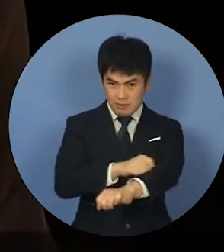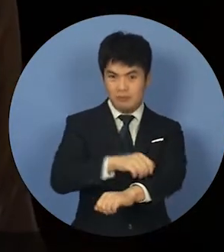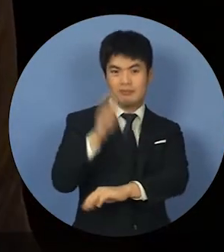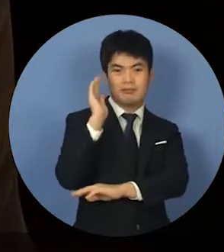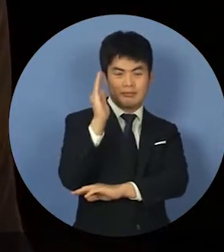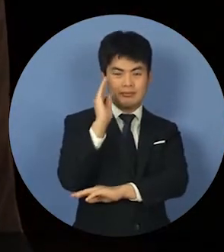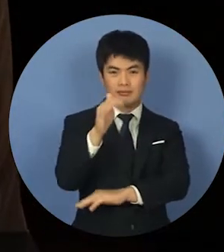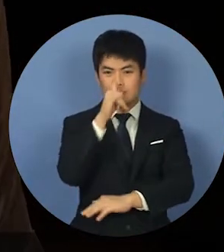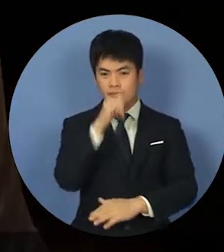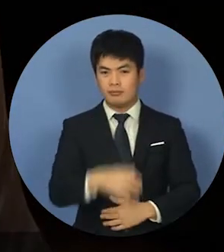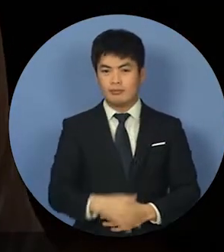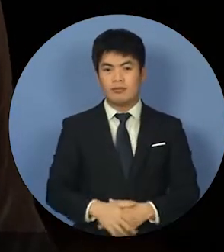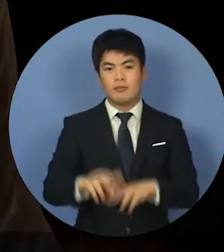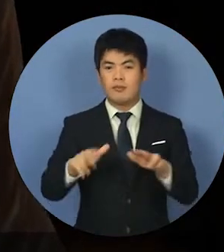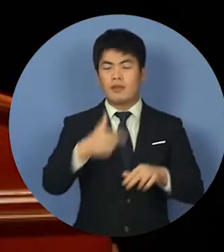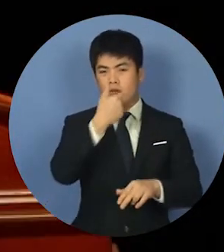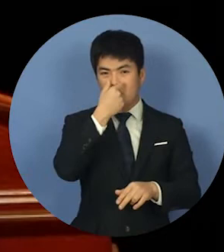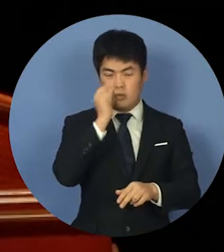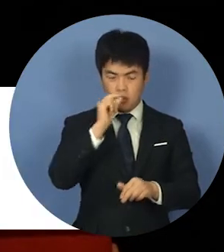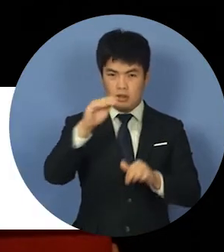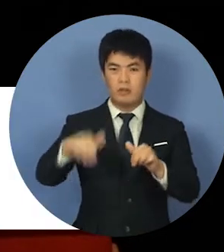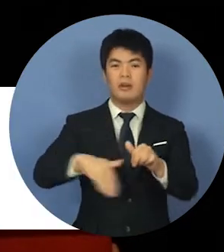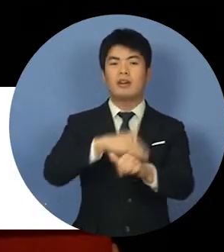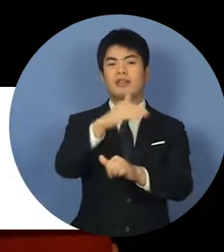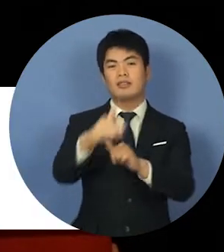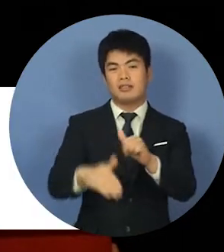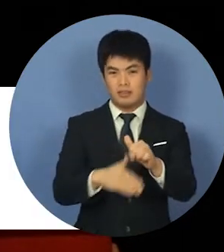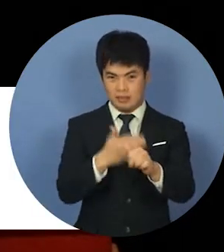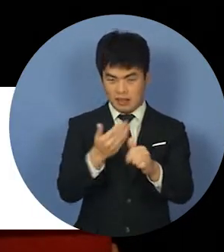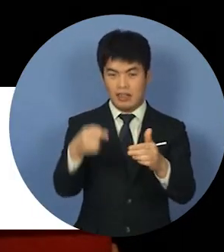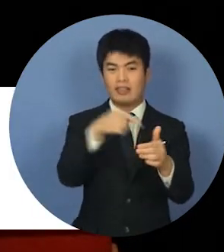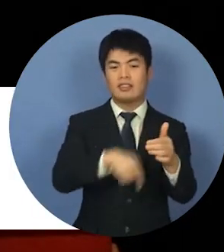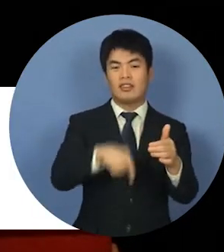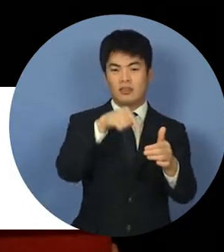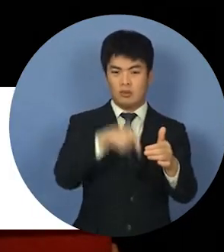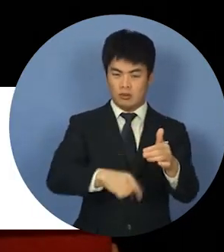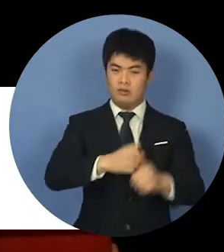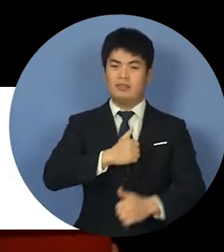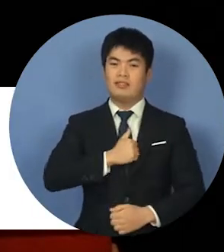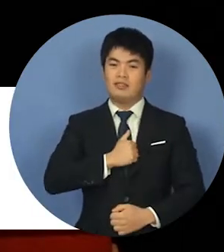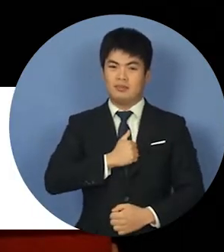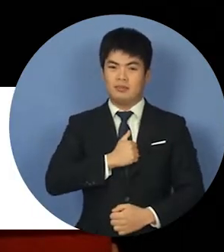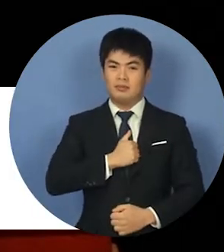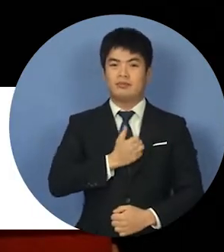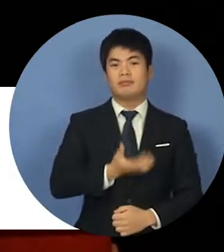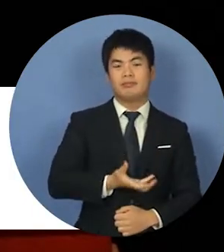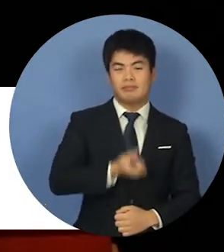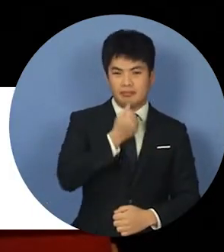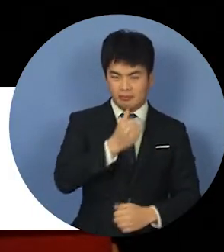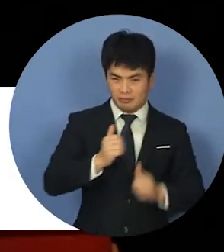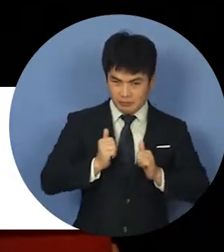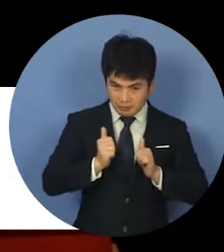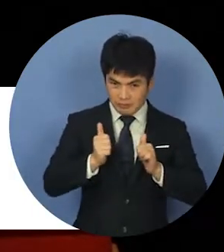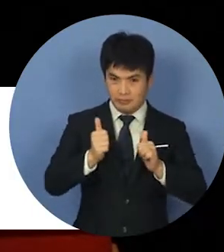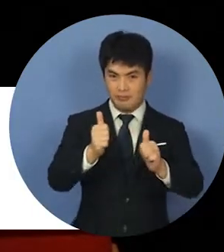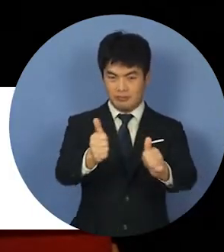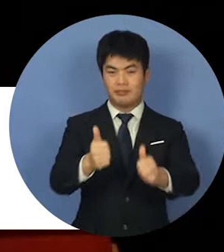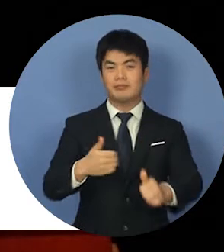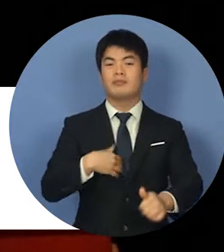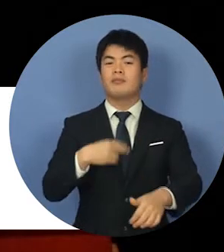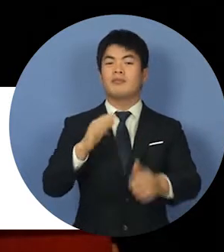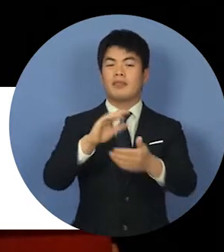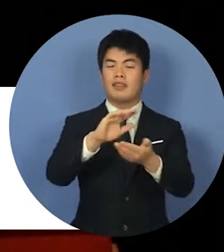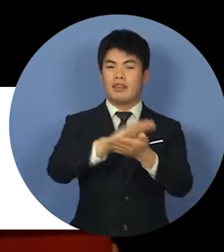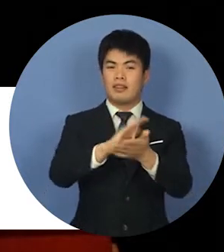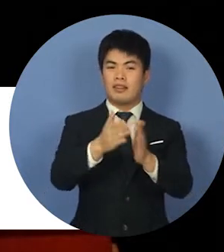특강 등의 순으로 진행됐습니다. 열악한 환경 속에서도 보육인의 자긍심을 가지고 열심히 최선을